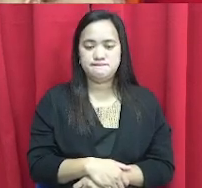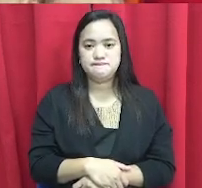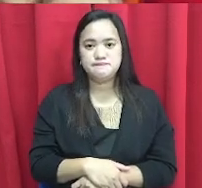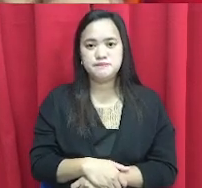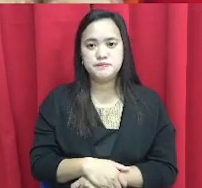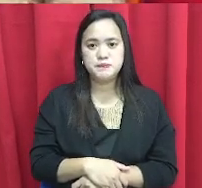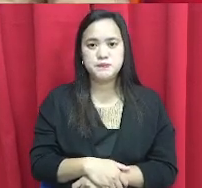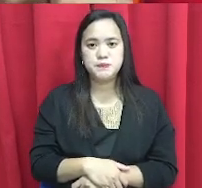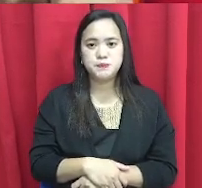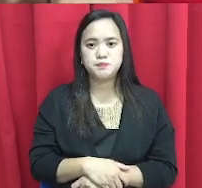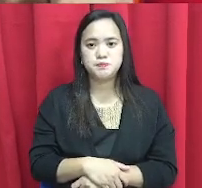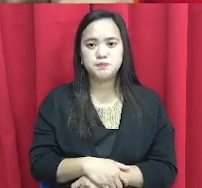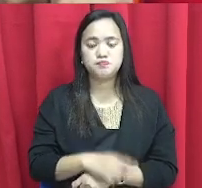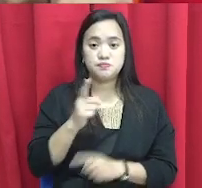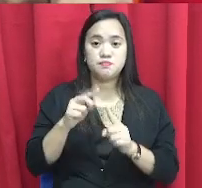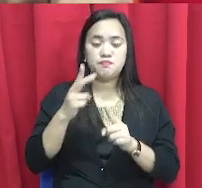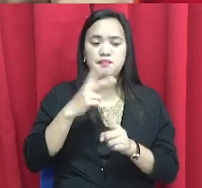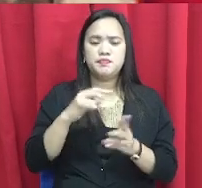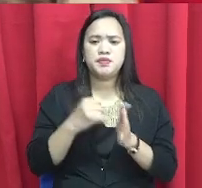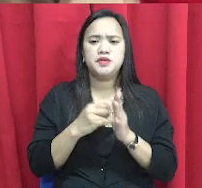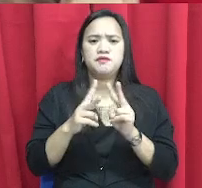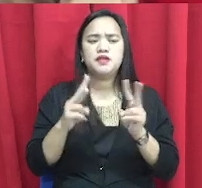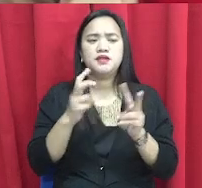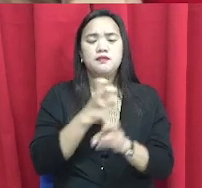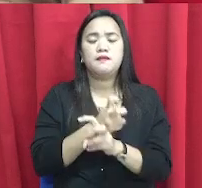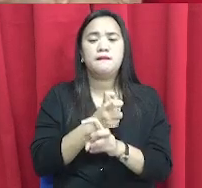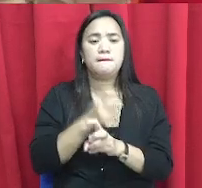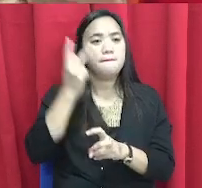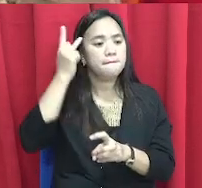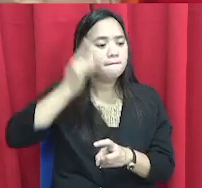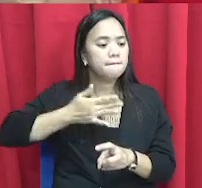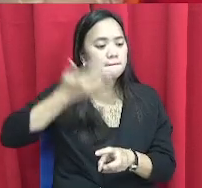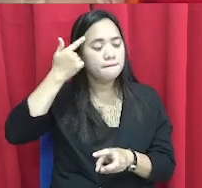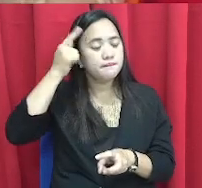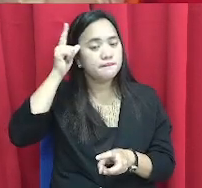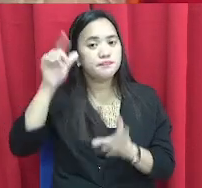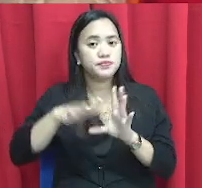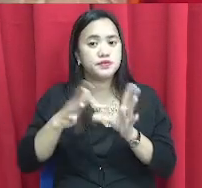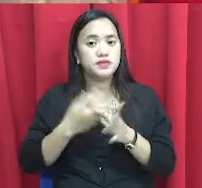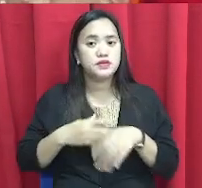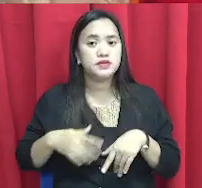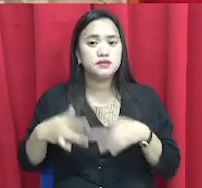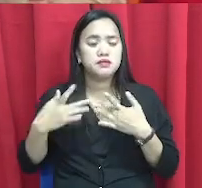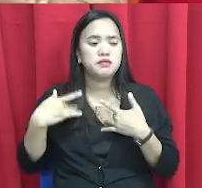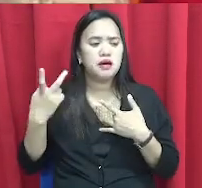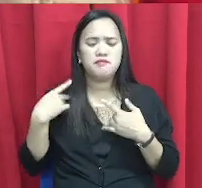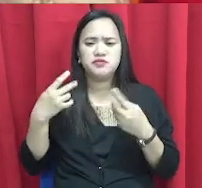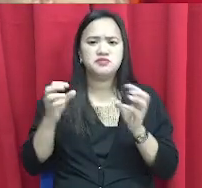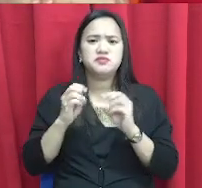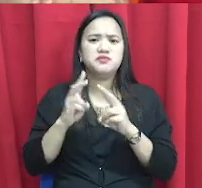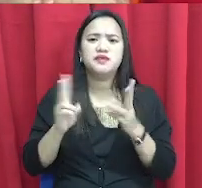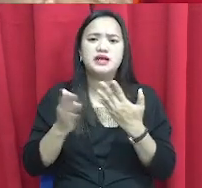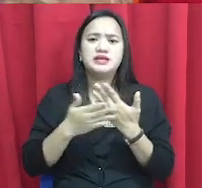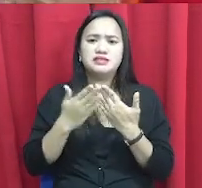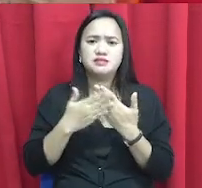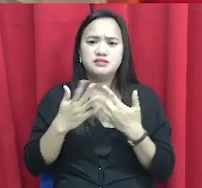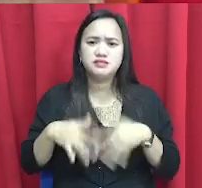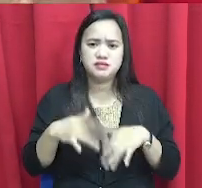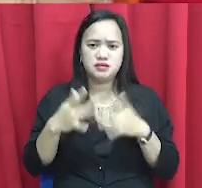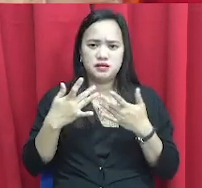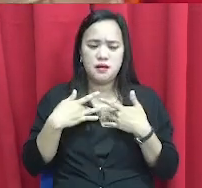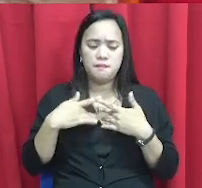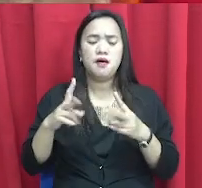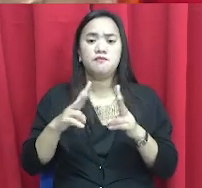napaka ah hirap sabi ng nating m Pastor sa buhay natin walang madaling pamumuhay eh habang